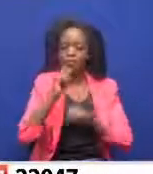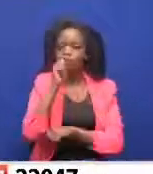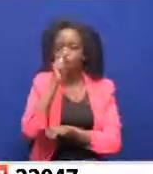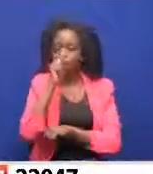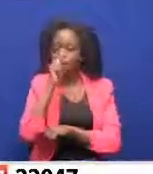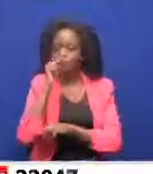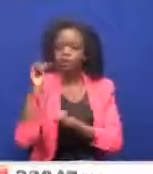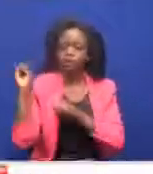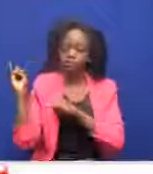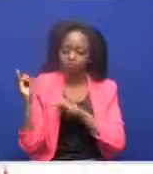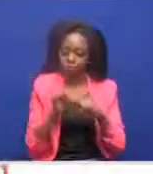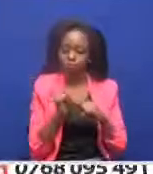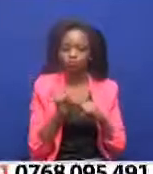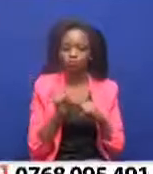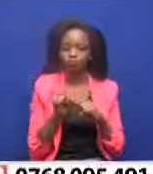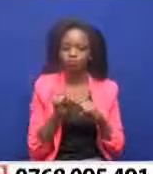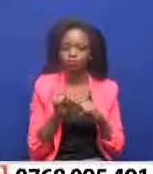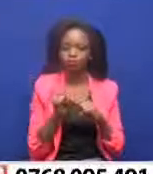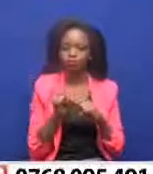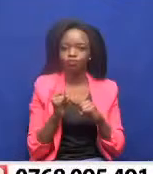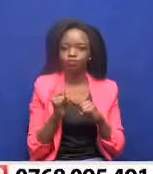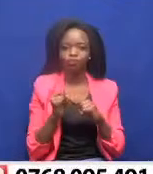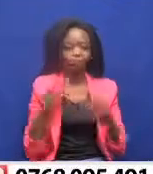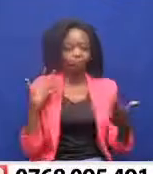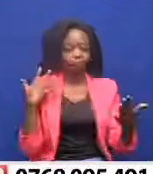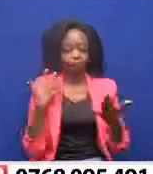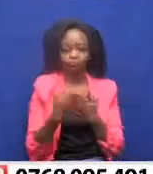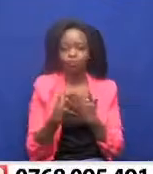alikuja mamlakani, aliweza kumtupa ndani.